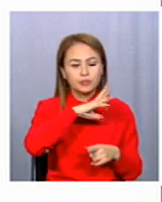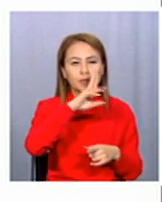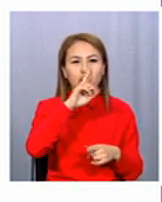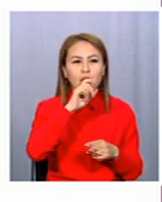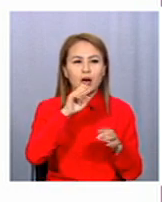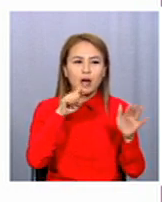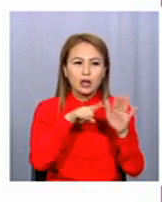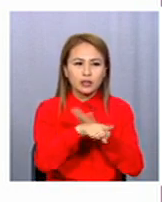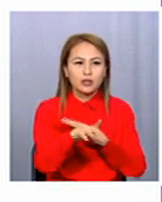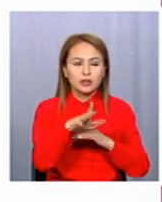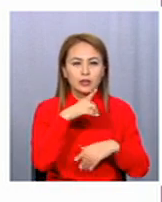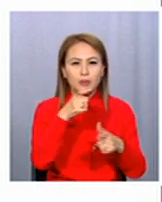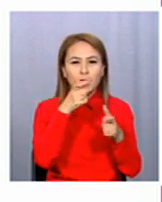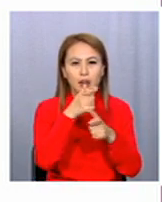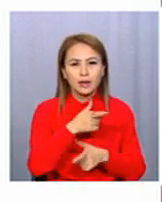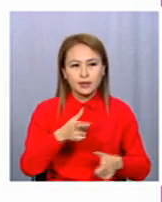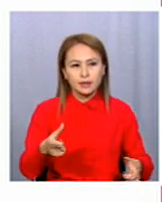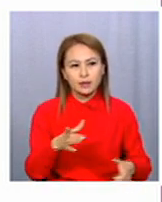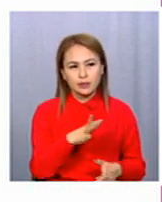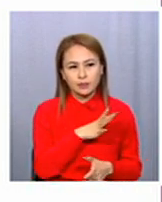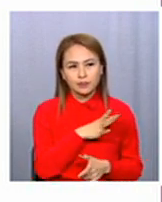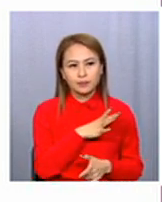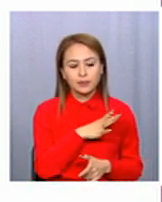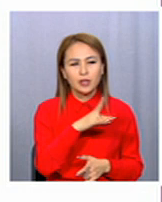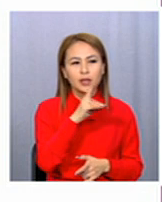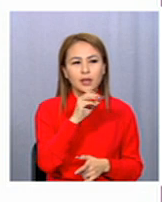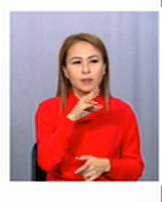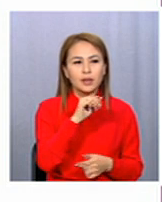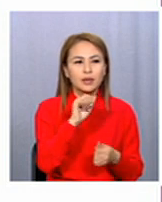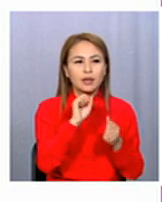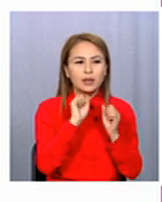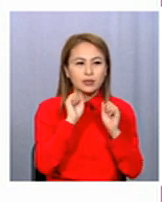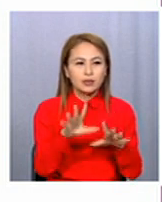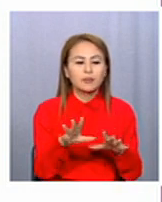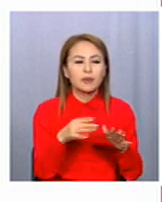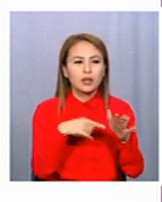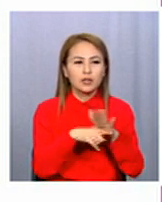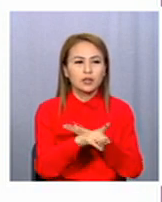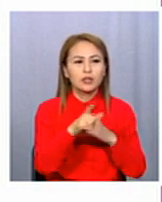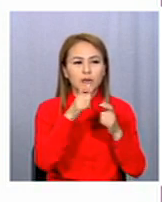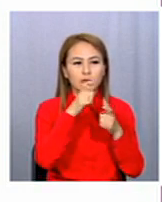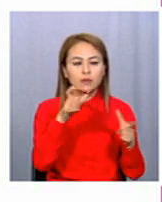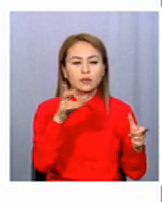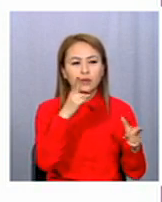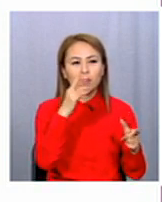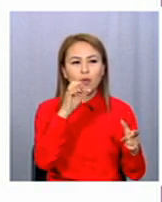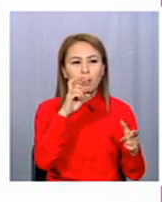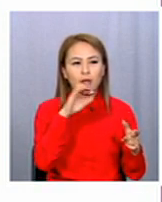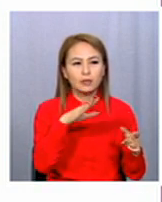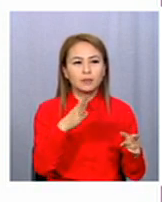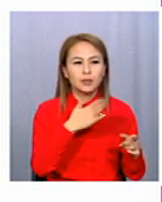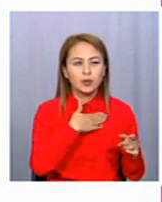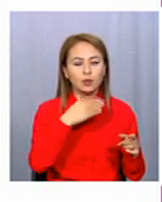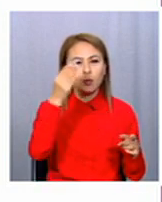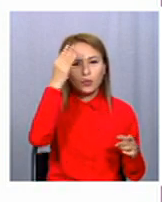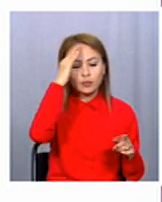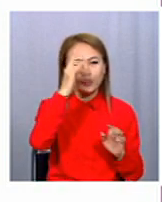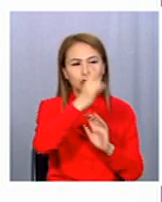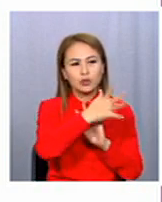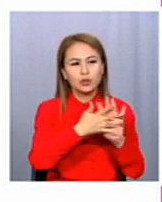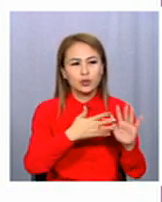«Қашыңдар!» деп айғай салдым. «Кетпенді тастап қашыңдар!» деп дауыстады Болатта менің ойымды